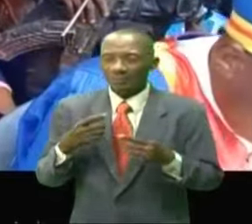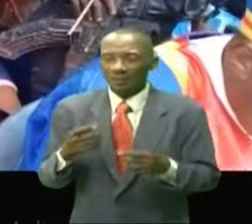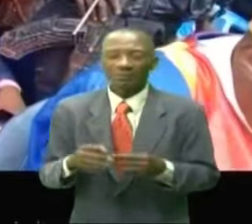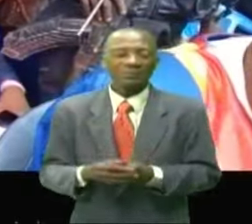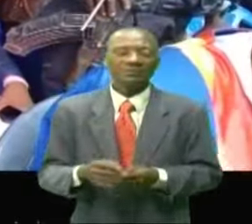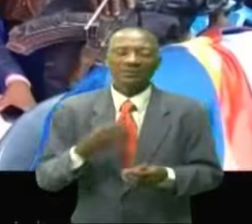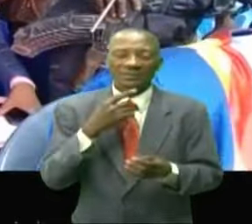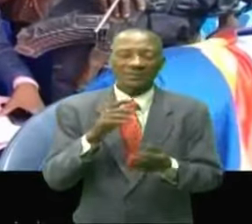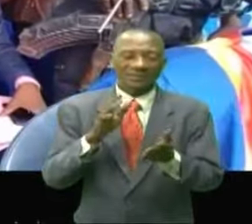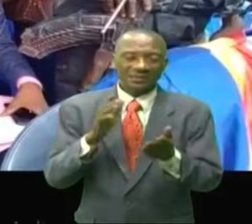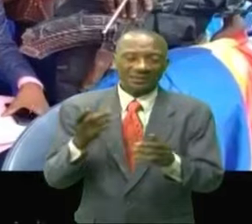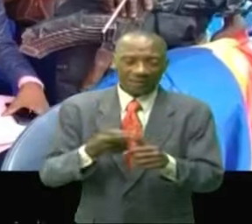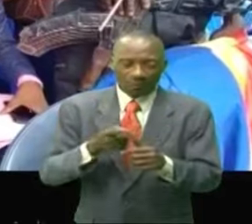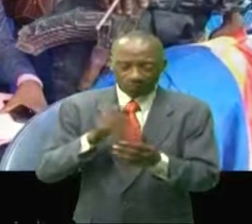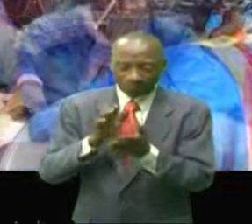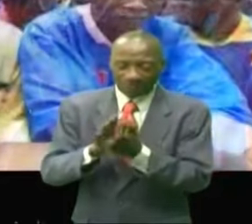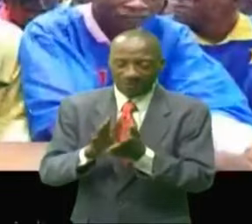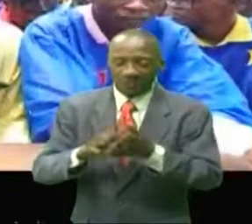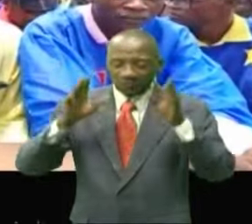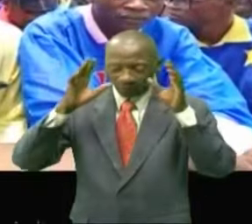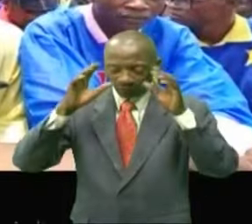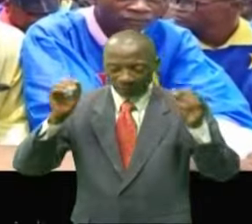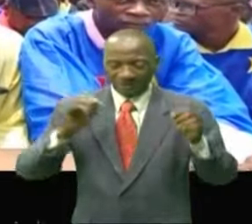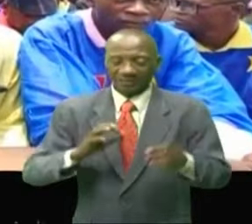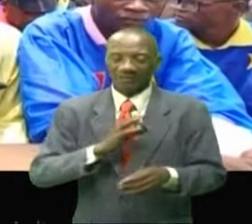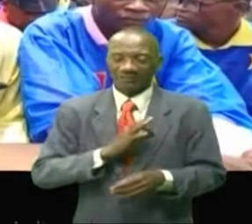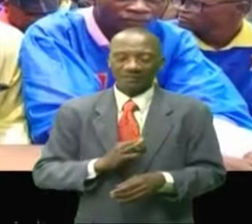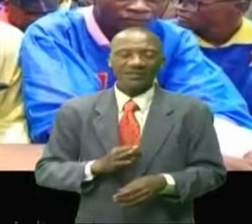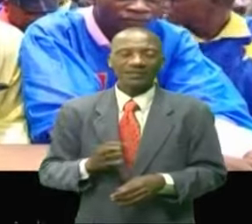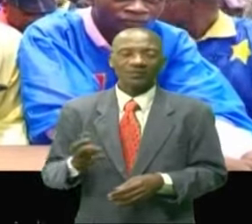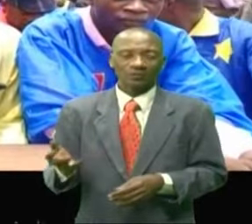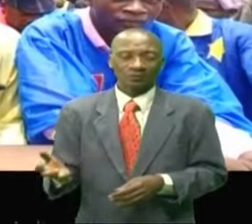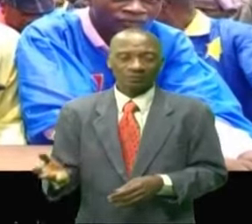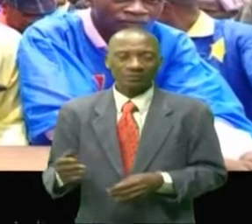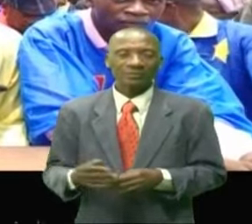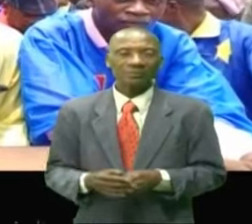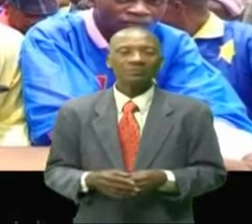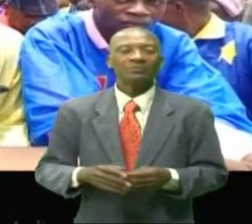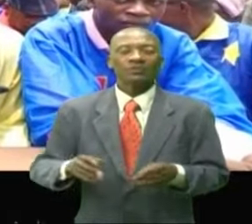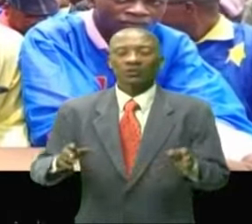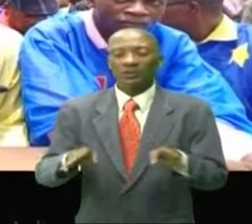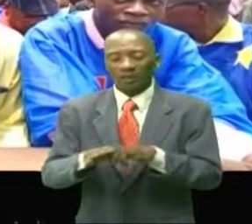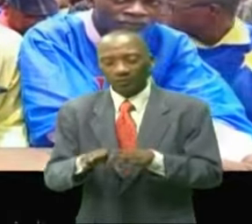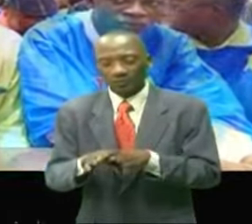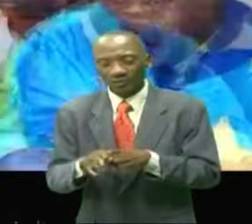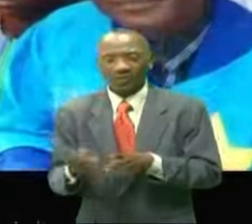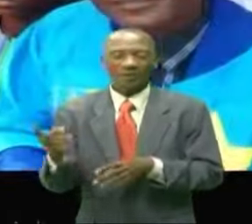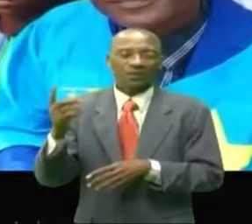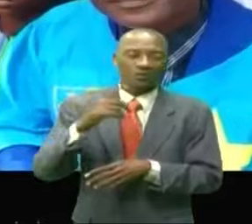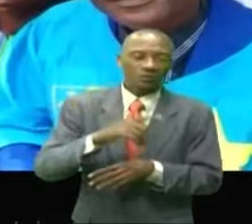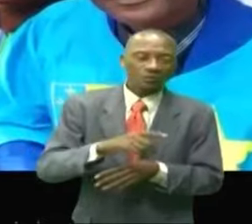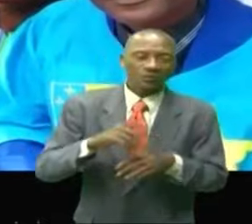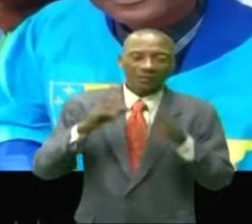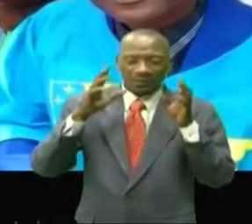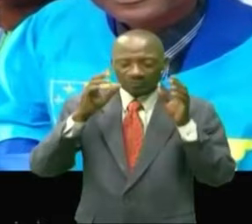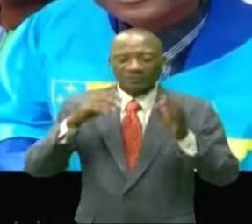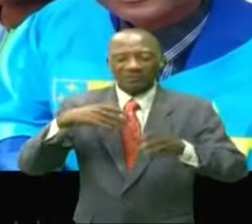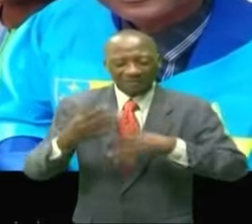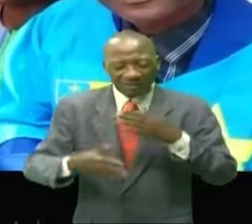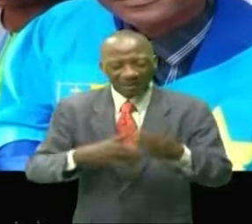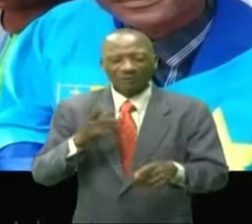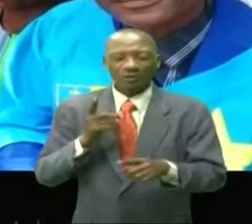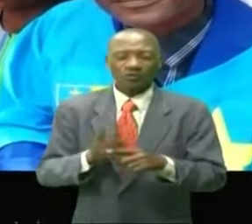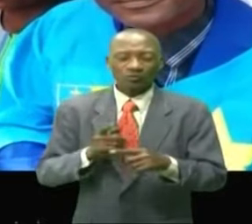vibrant hommage au chef de l'État, Félix-Antoine Tshisekedi Tshilombo, qui, nuit et jour, se bat pour le bien-être